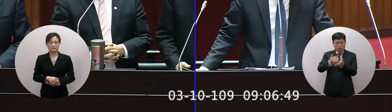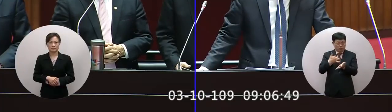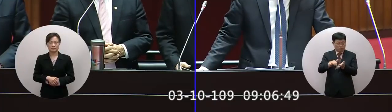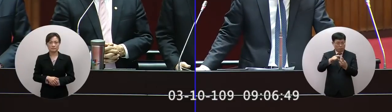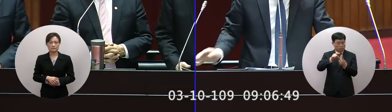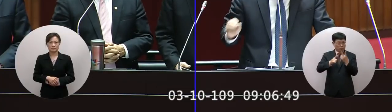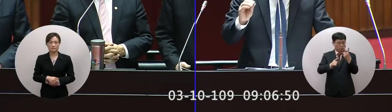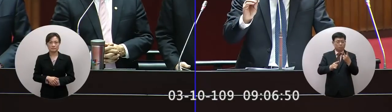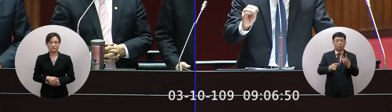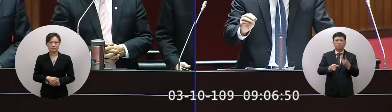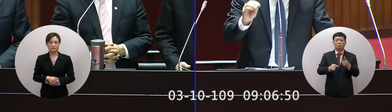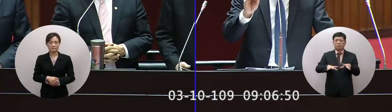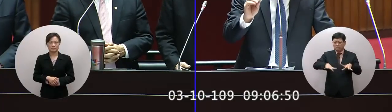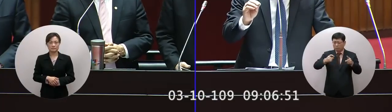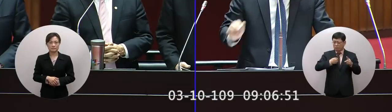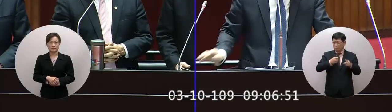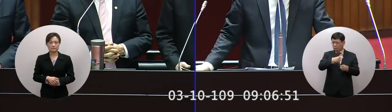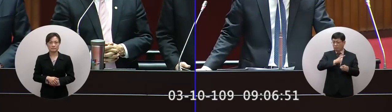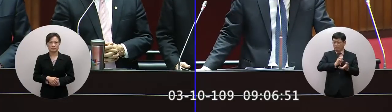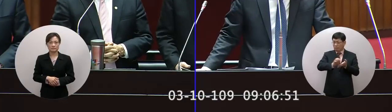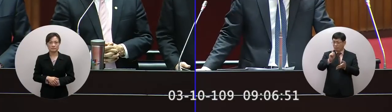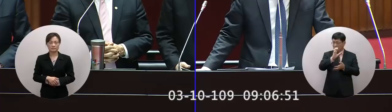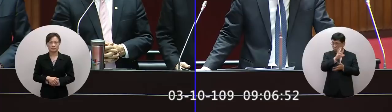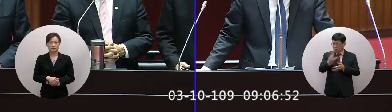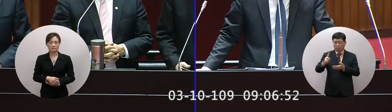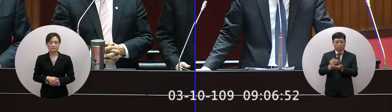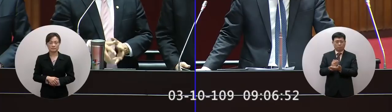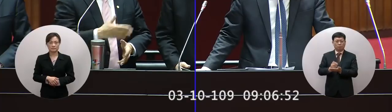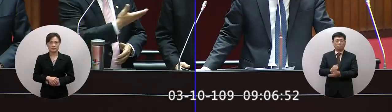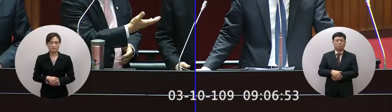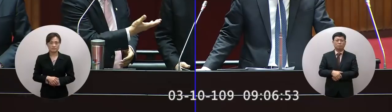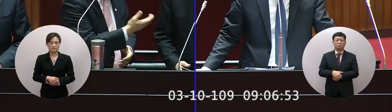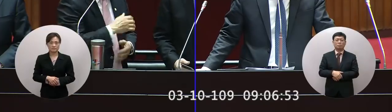费，我们必须先知道你们用什么方式来评估。